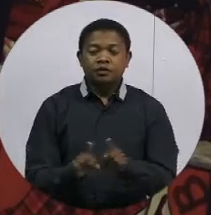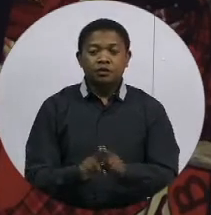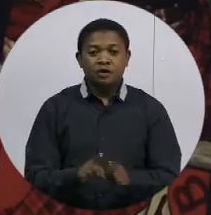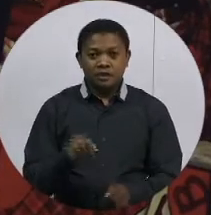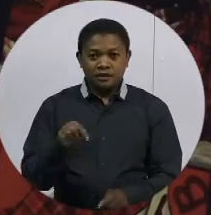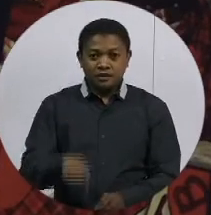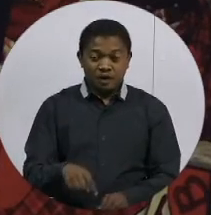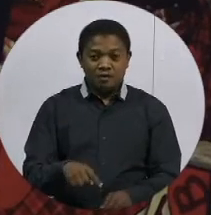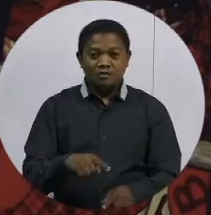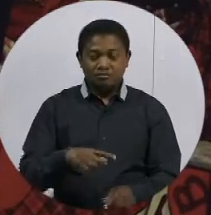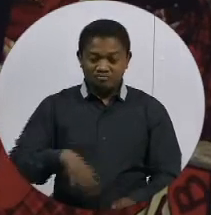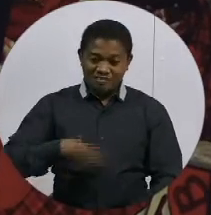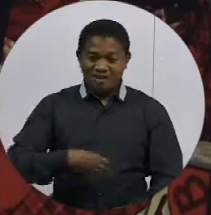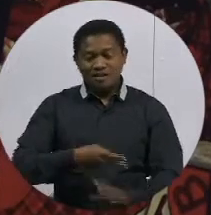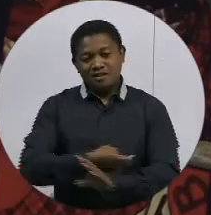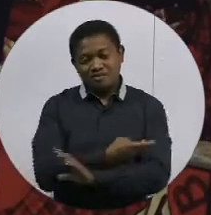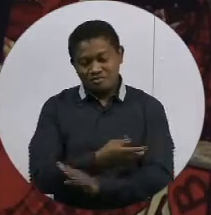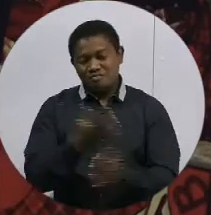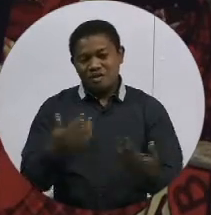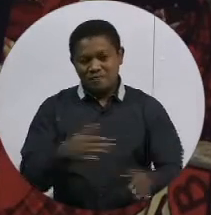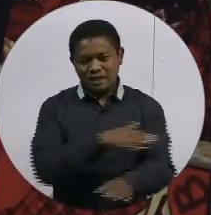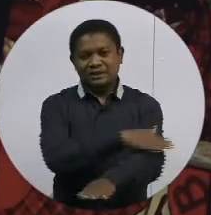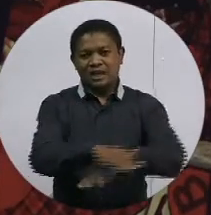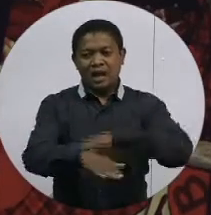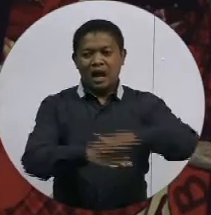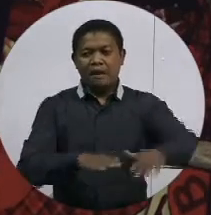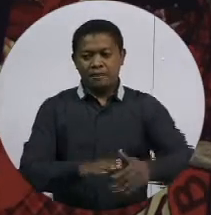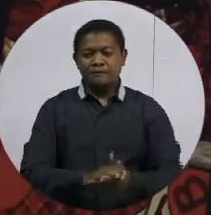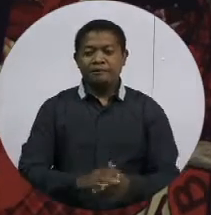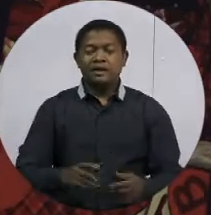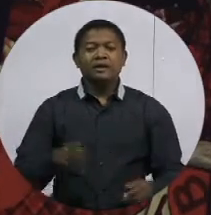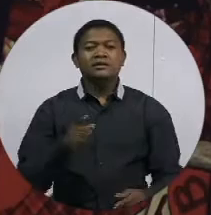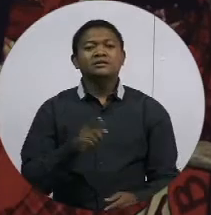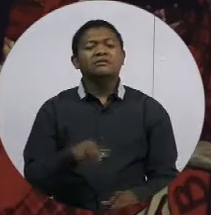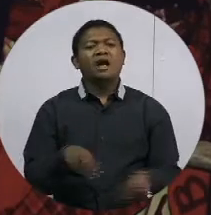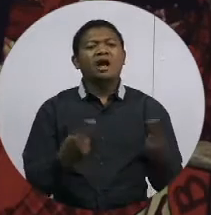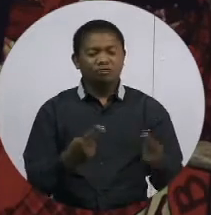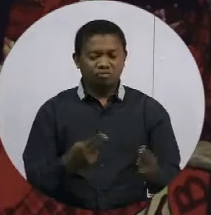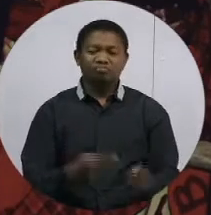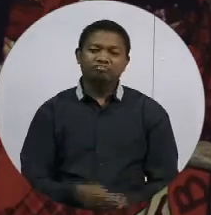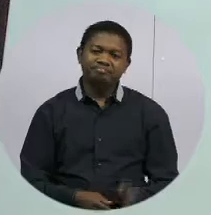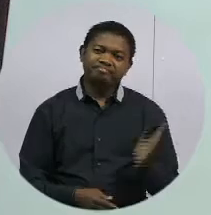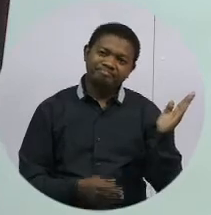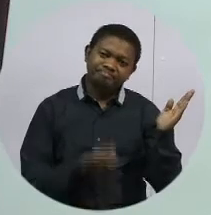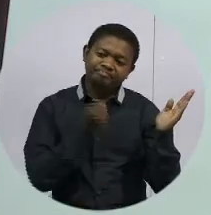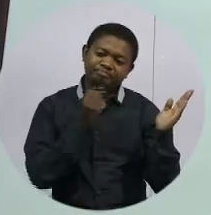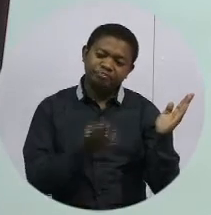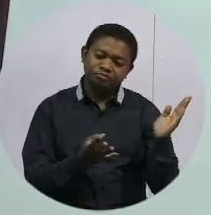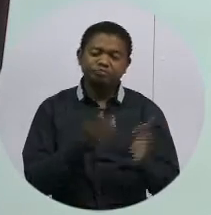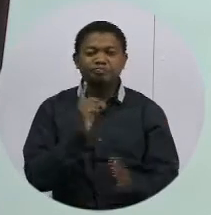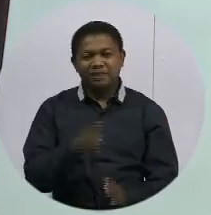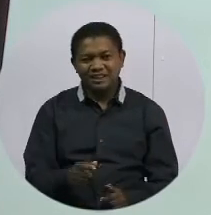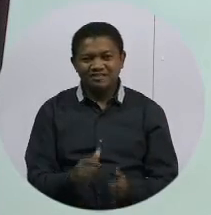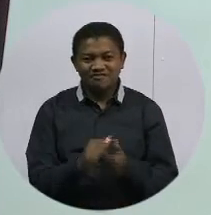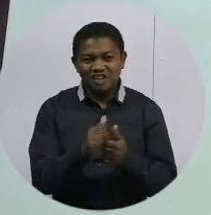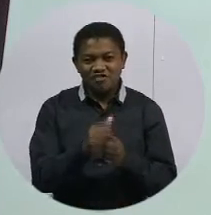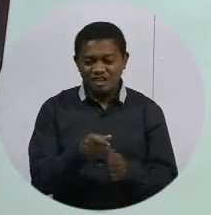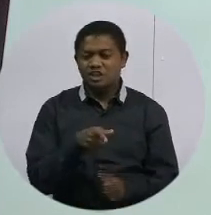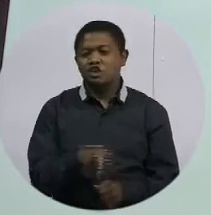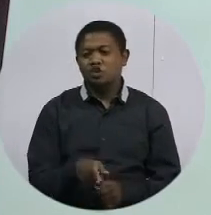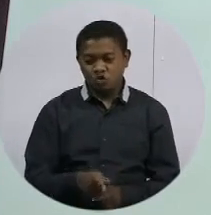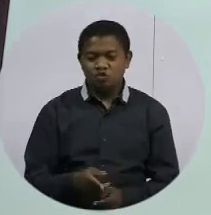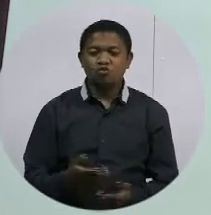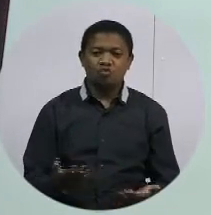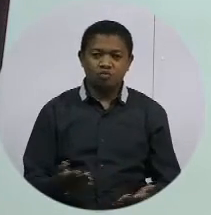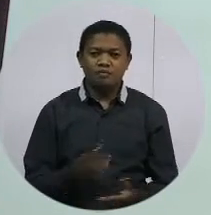tamin'ity aretina COVID-19 ity. Misy antony vitsivitsy no azo anazavana an'izay izay ho